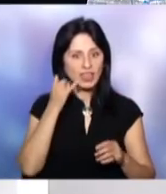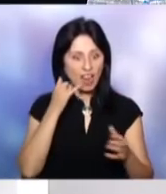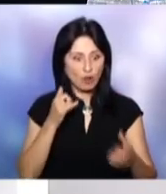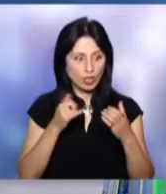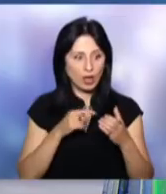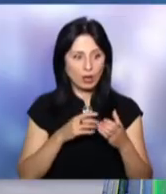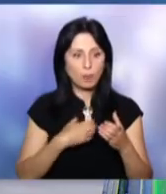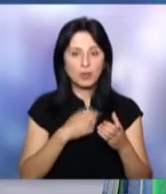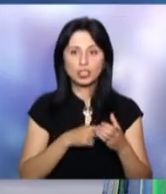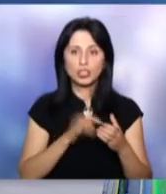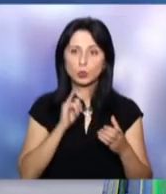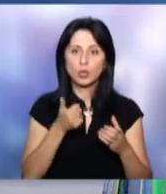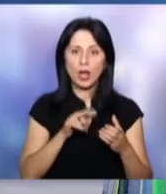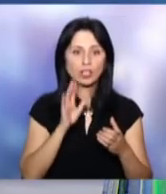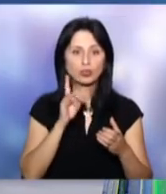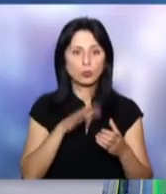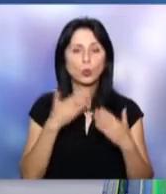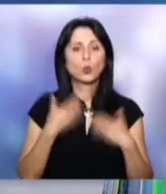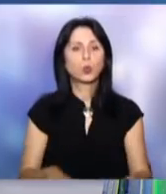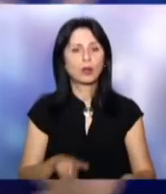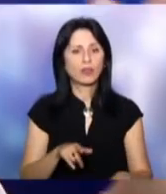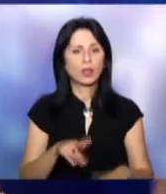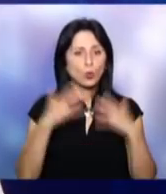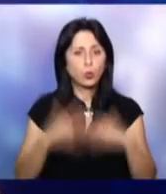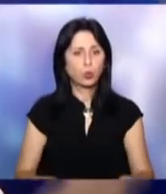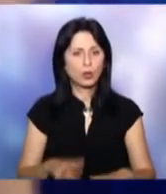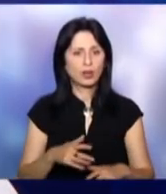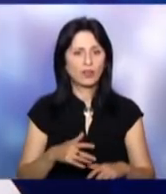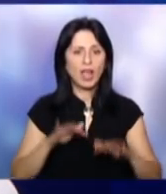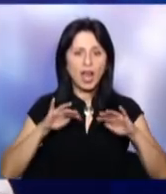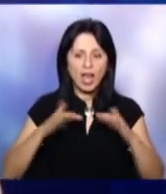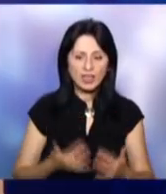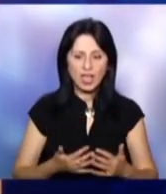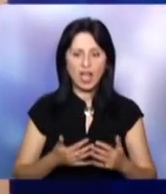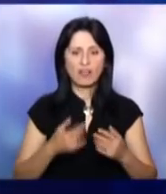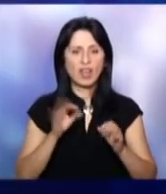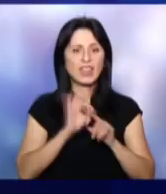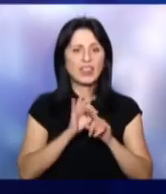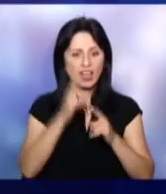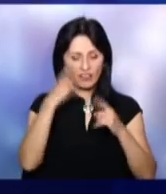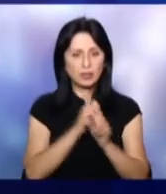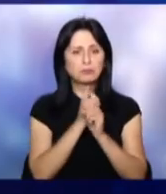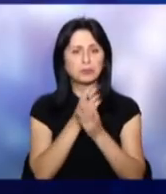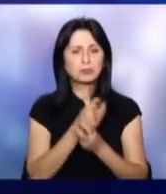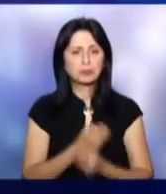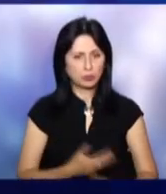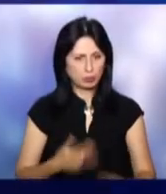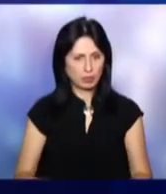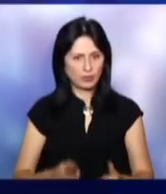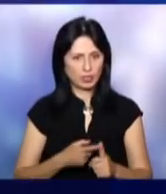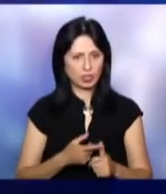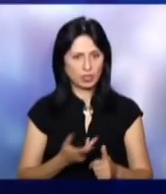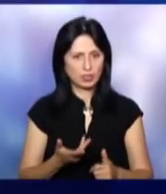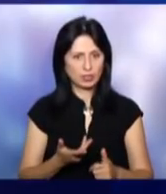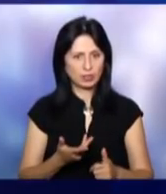მარი, ასე რომ იქ უკვე დამდგარია, ხო, ეს არ არის დაუშვათ გადაღლილობის გამოფიტვის, ნერვული სისტემის ასთენიის,